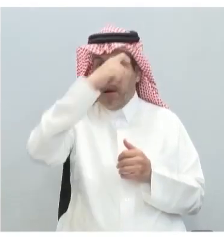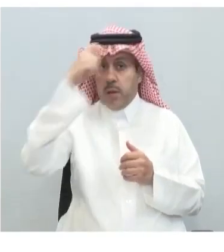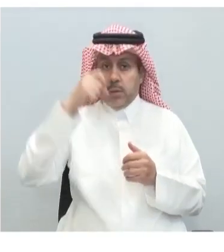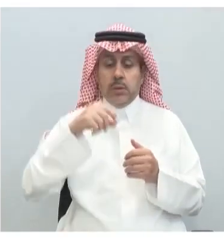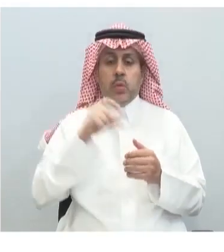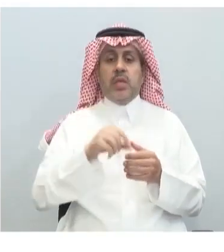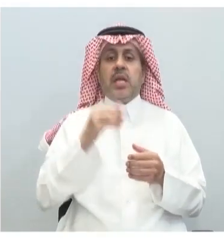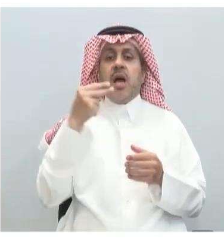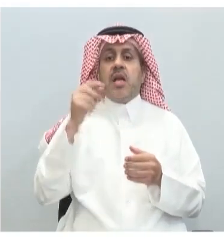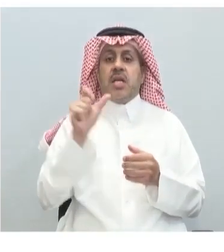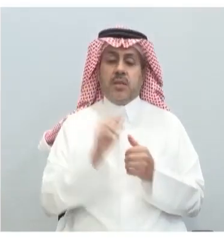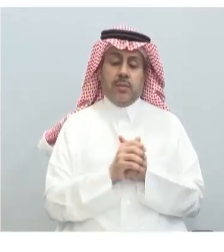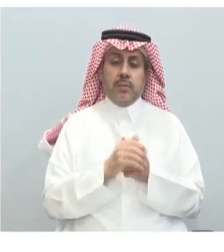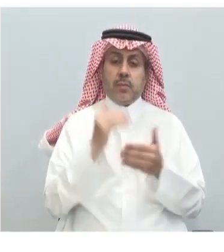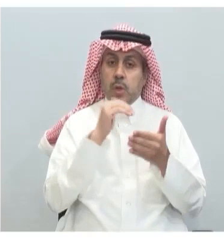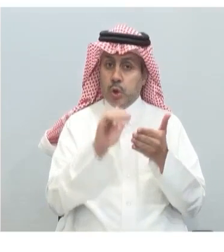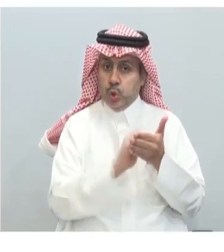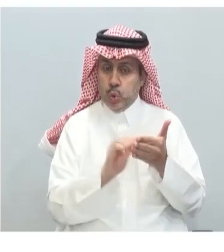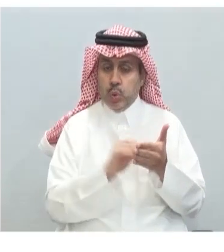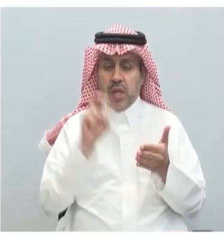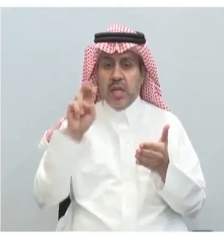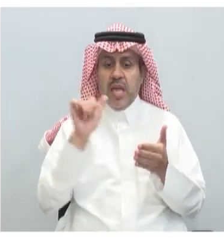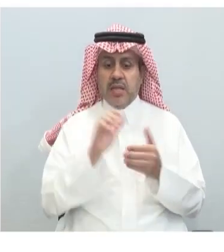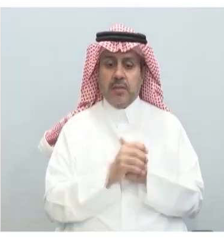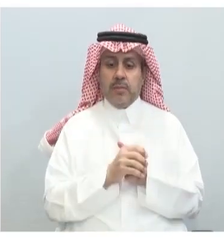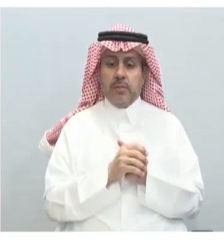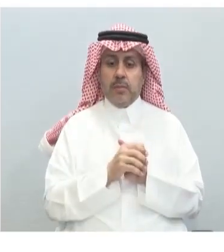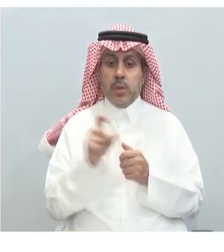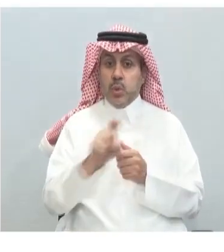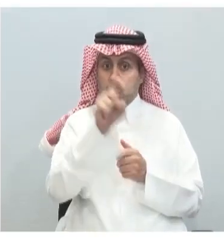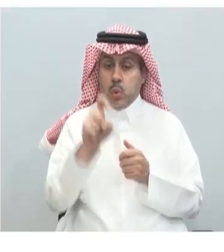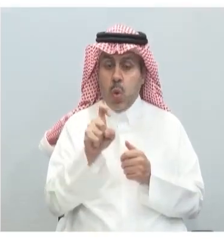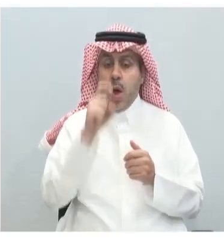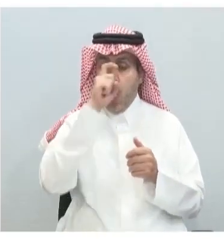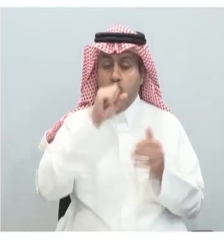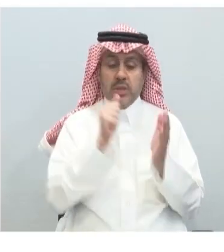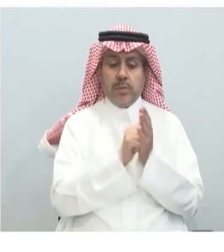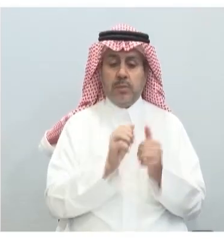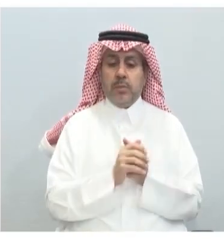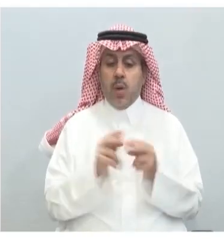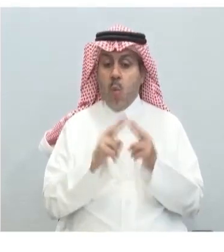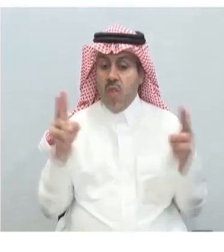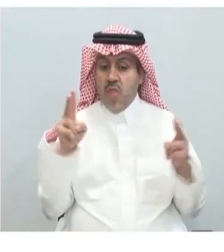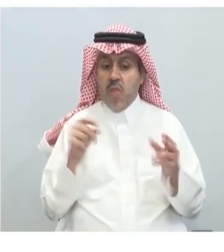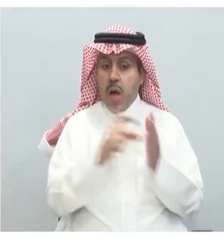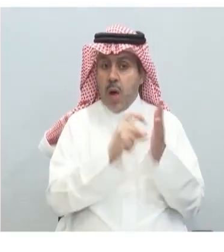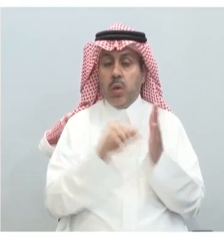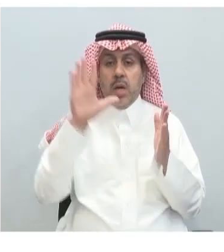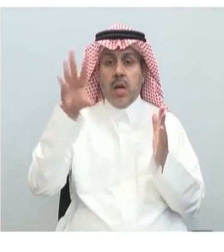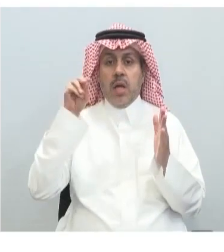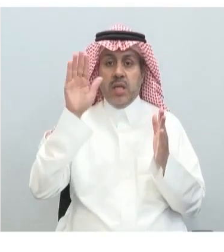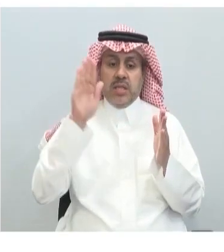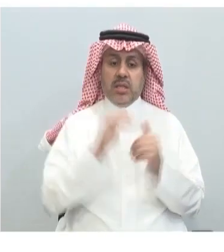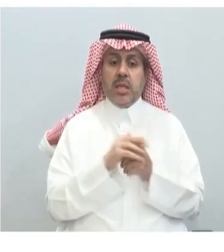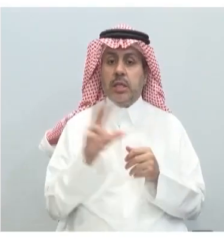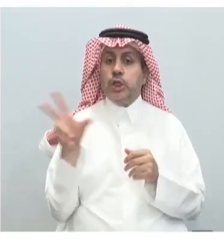ولكن ستكون شروطها في الحاله القياسيه التقويم ووضح المقصود بقانون هيس كيف يستعمل